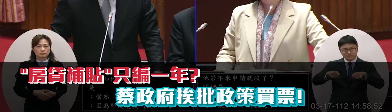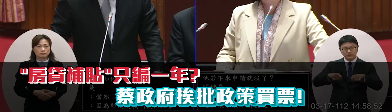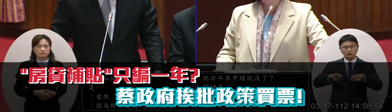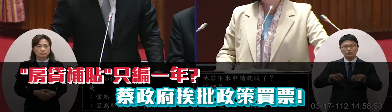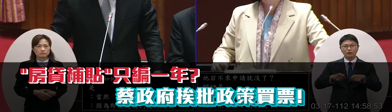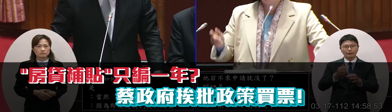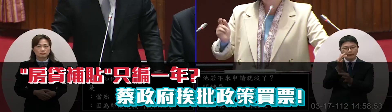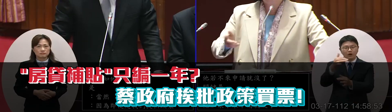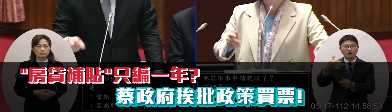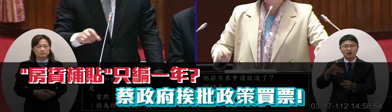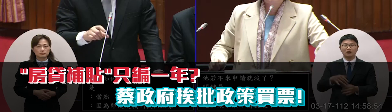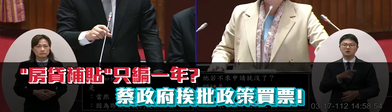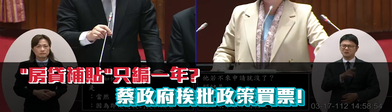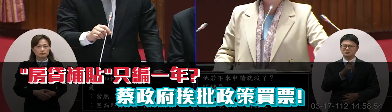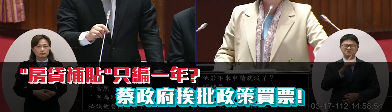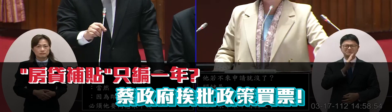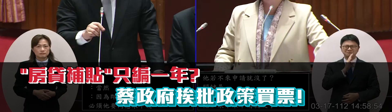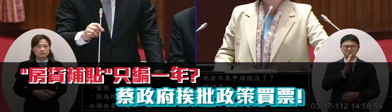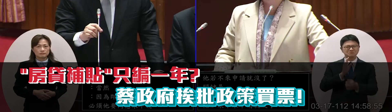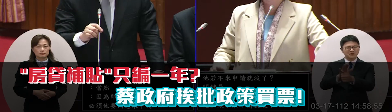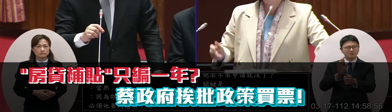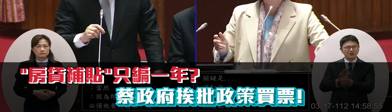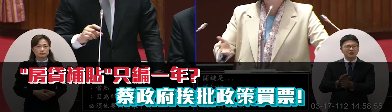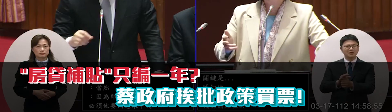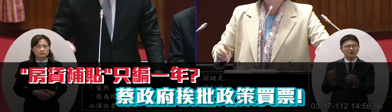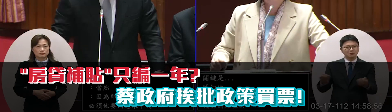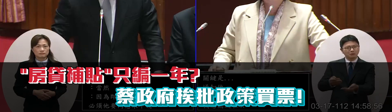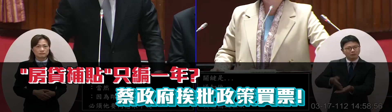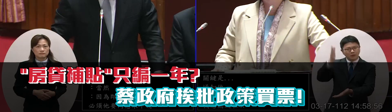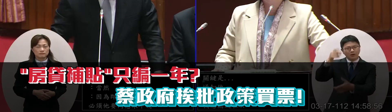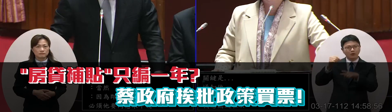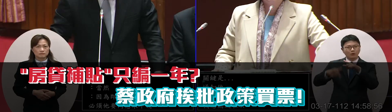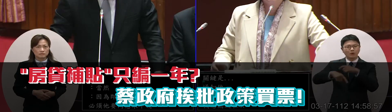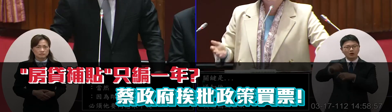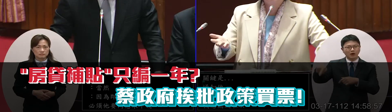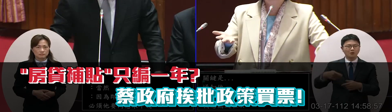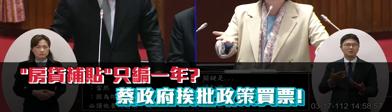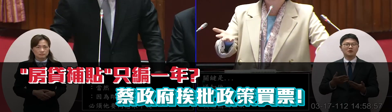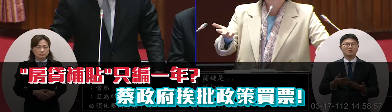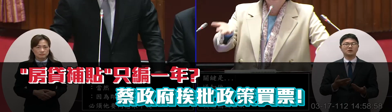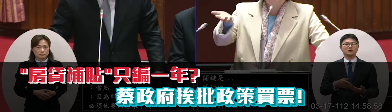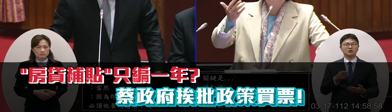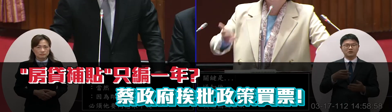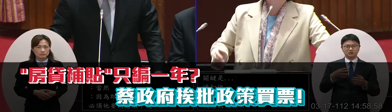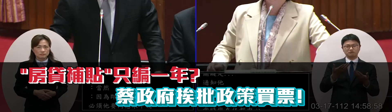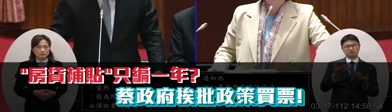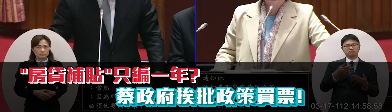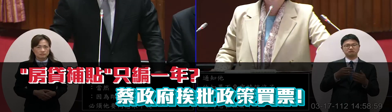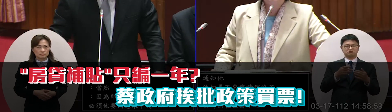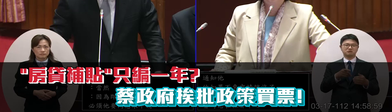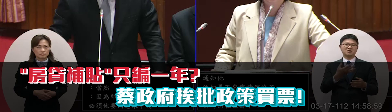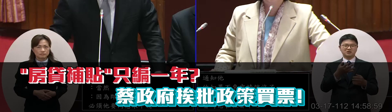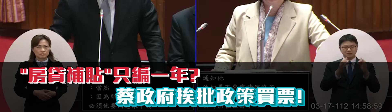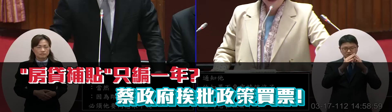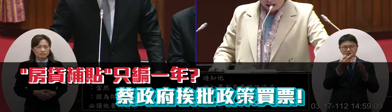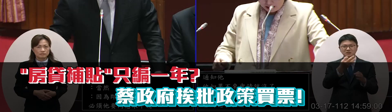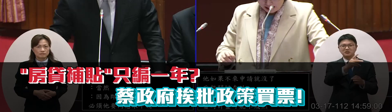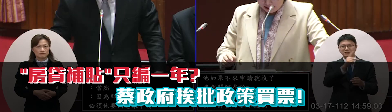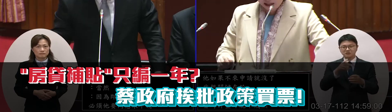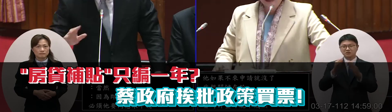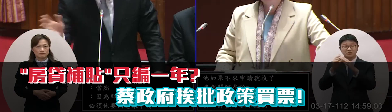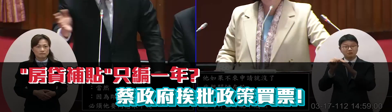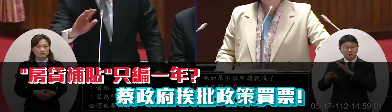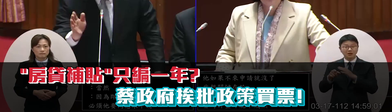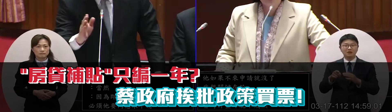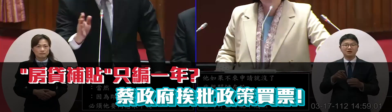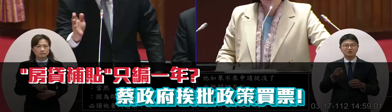开始大家觉得说你是不是帮这些建商们哦，把这些这个房贷族的这个撑住呢，让他们继续就这样子高房价。